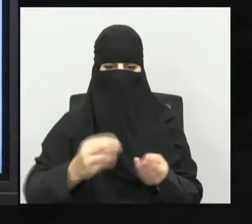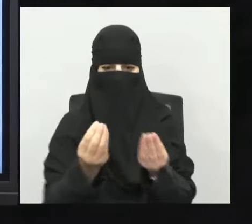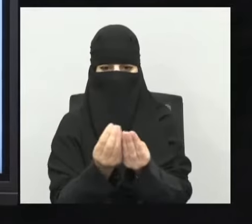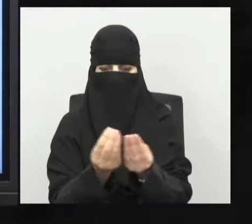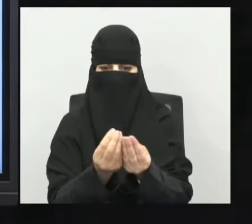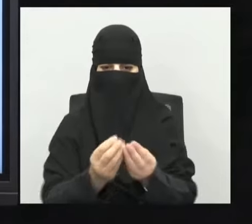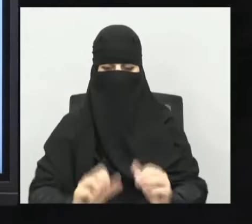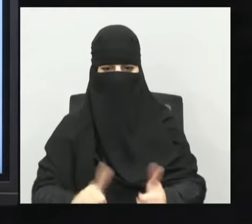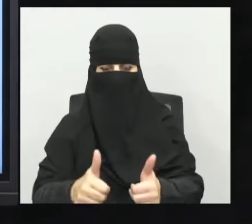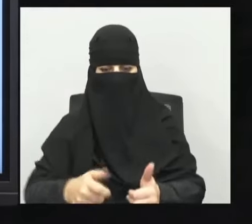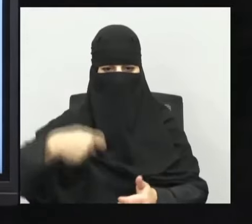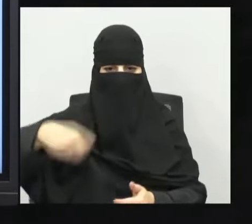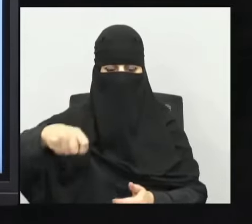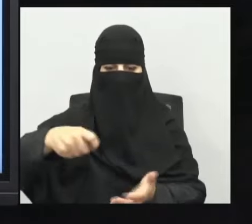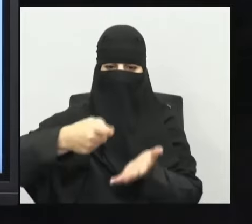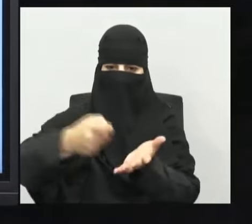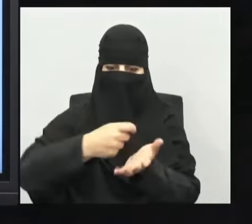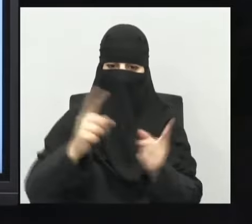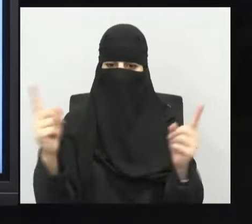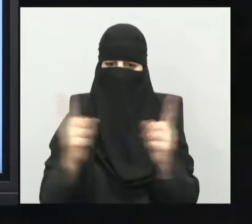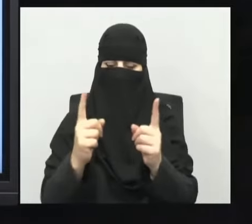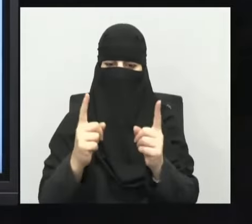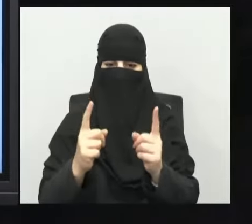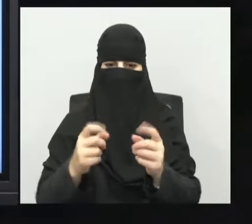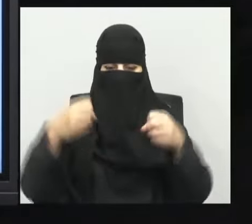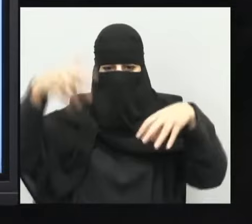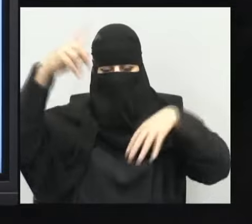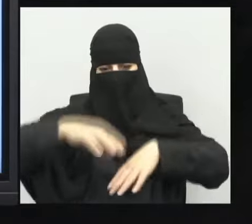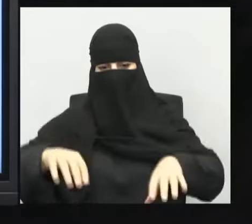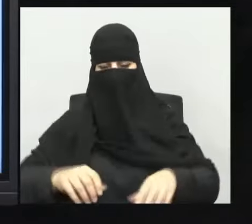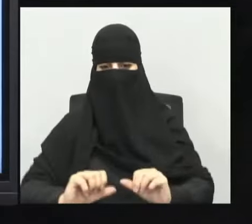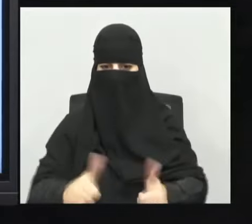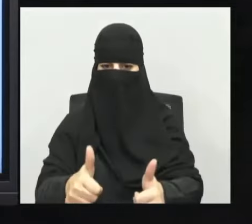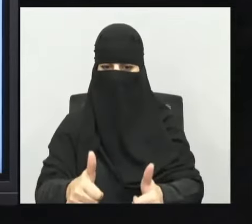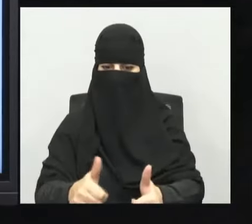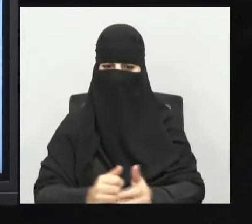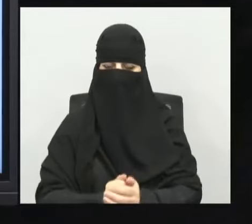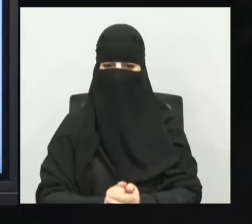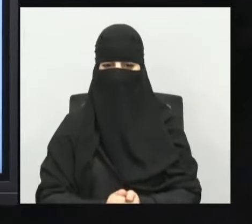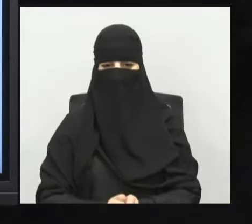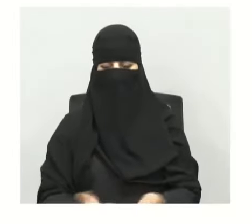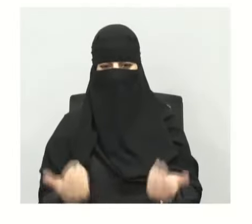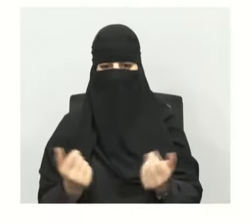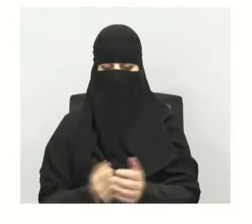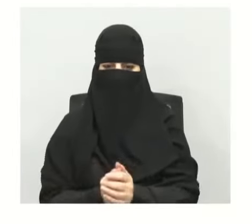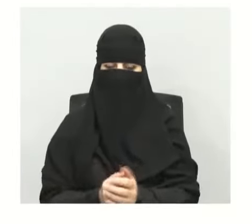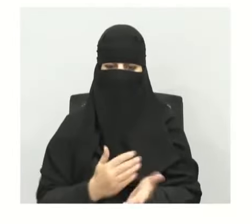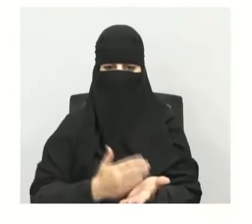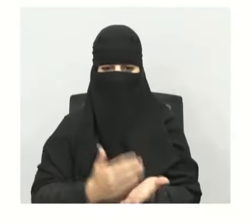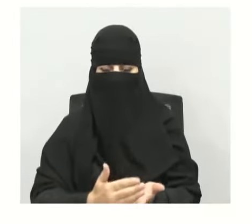لذلك جهز ورقتك وقلمك امامك بارك الله فيكم جاهزين يا مبدعين يلا الله يسعدكم يقول